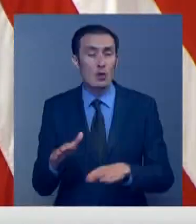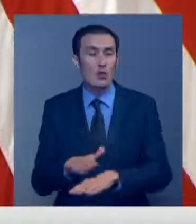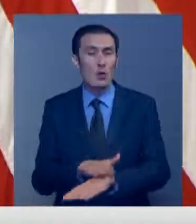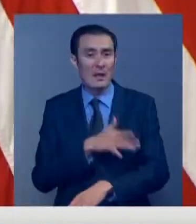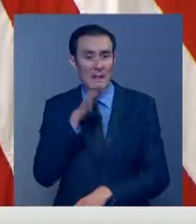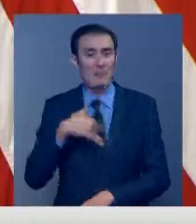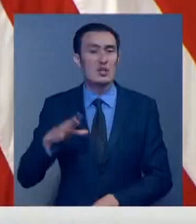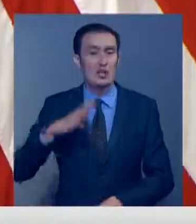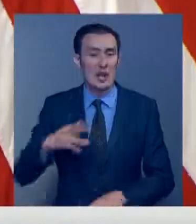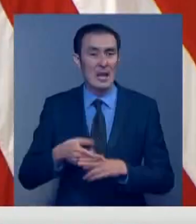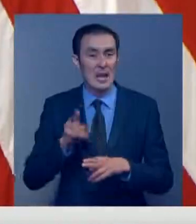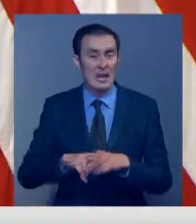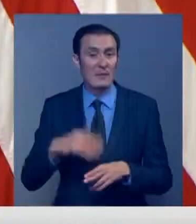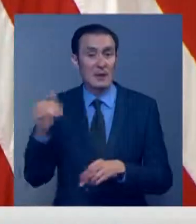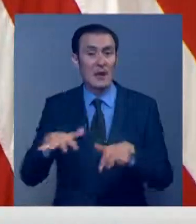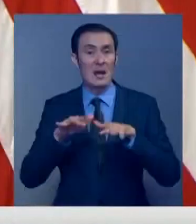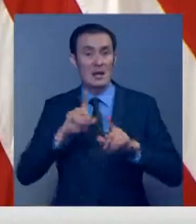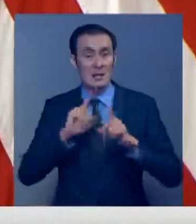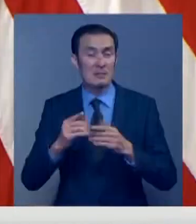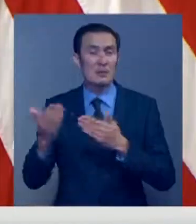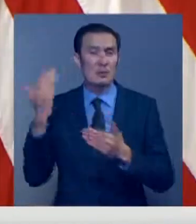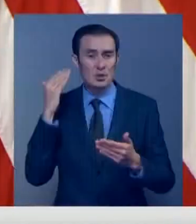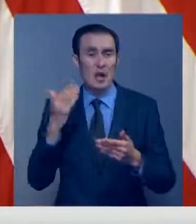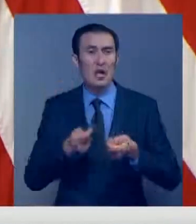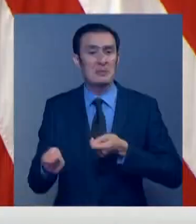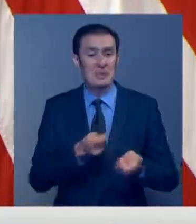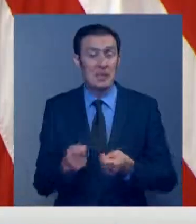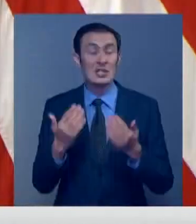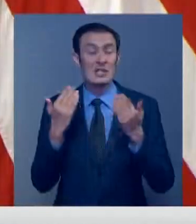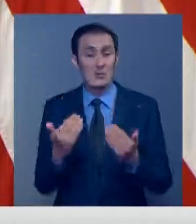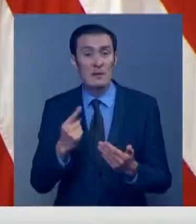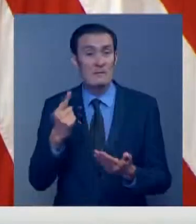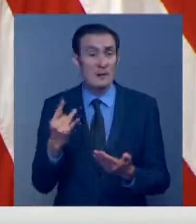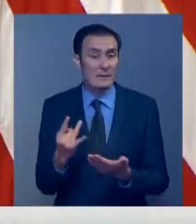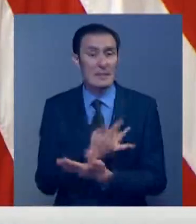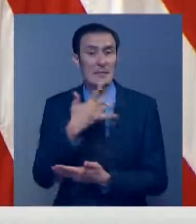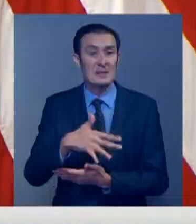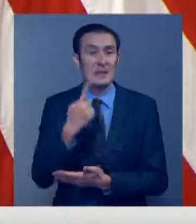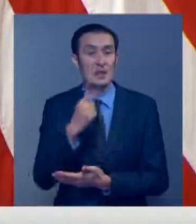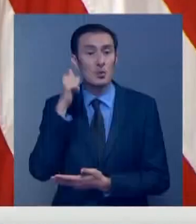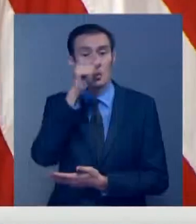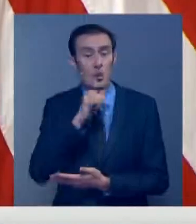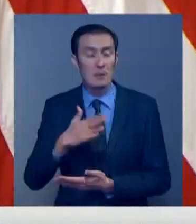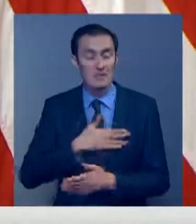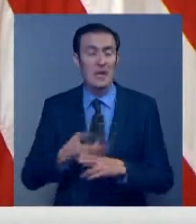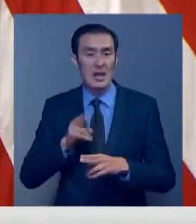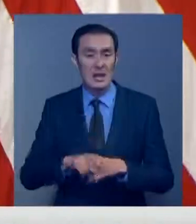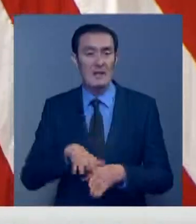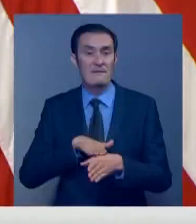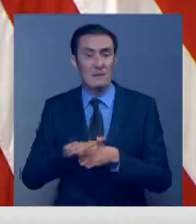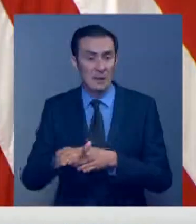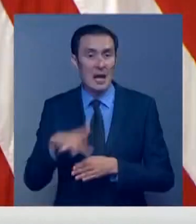мы ждали этого от Конгресса и предыдущих администраций. И сегодня, впервые за 51 год, мы это